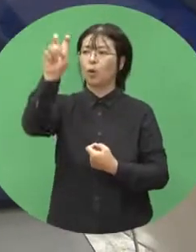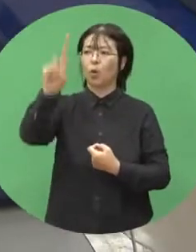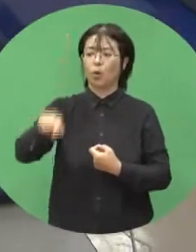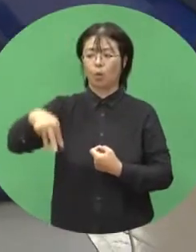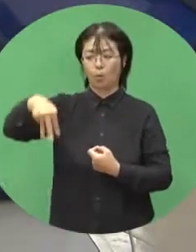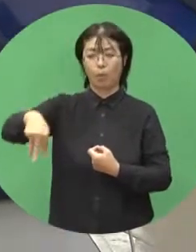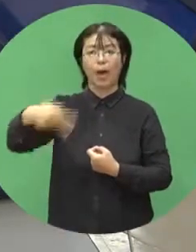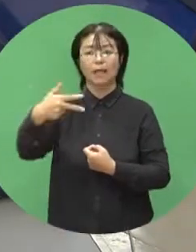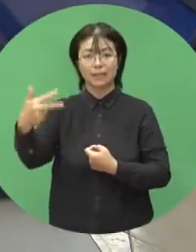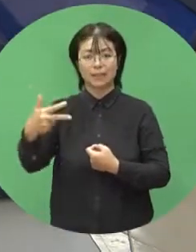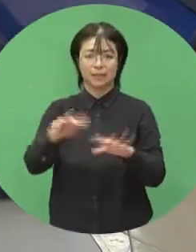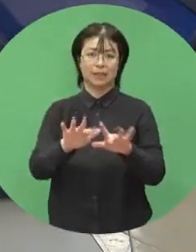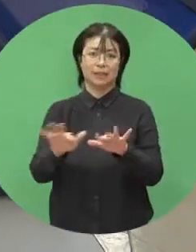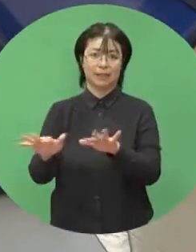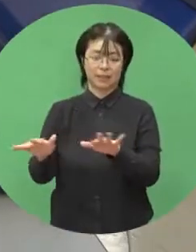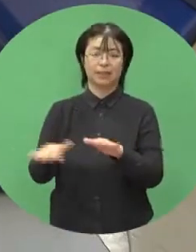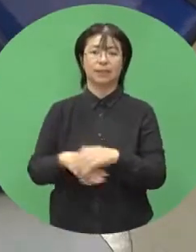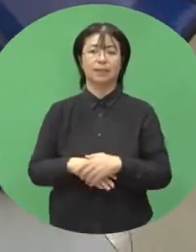力です。